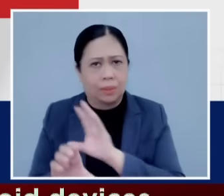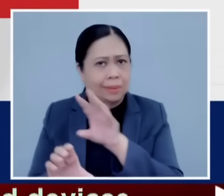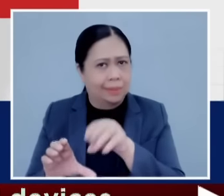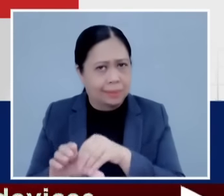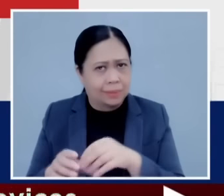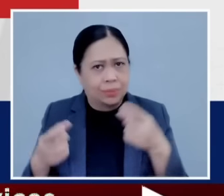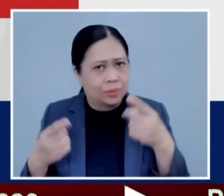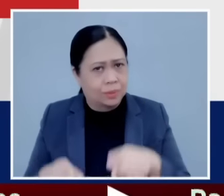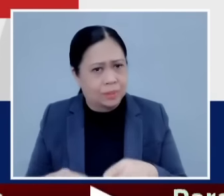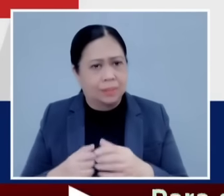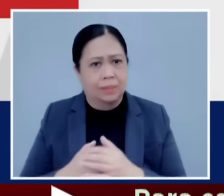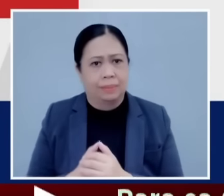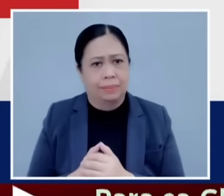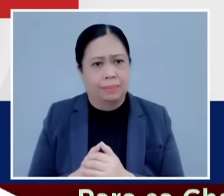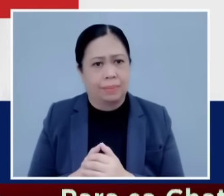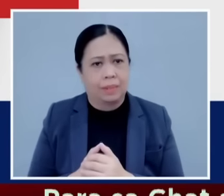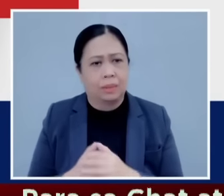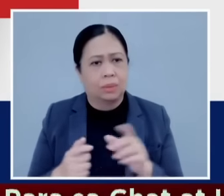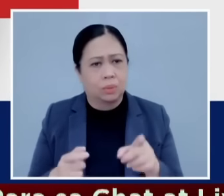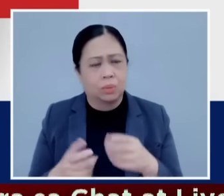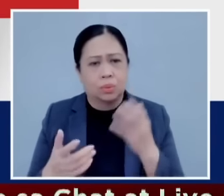doon.